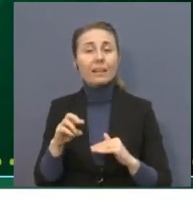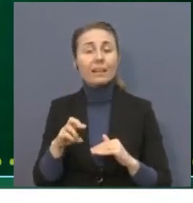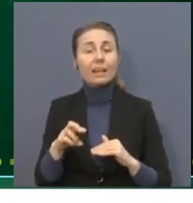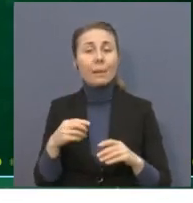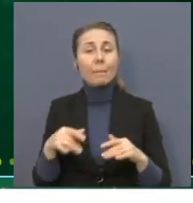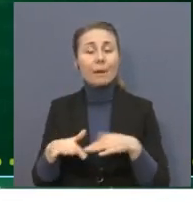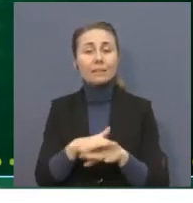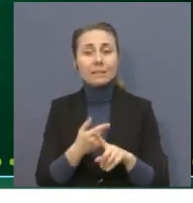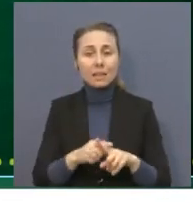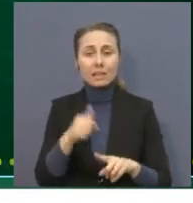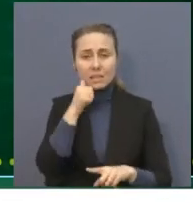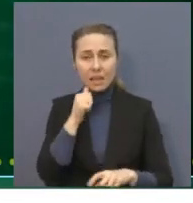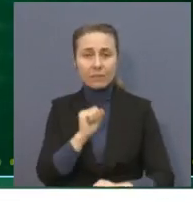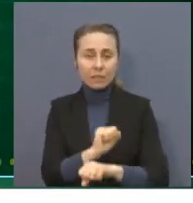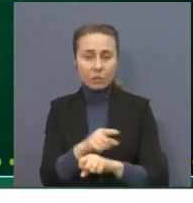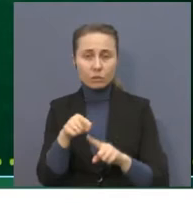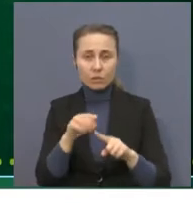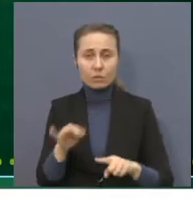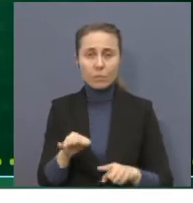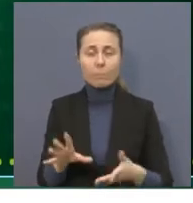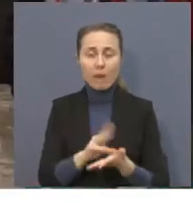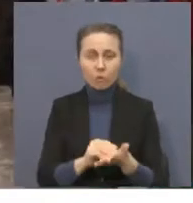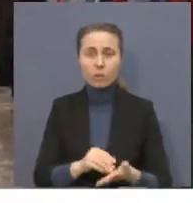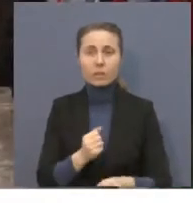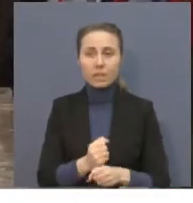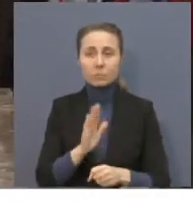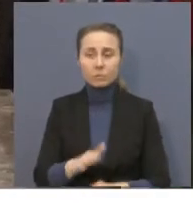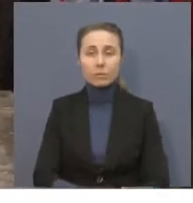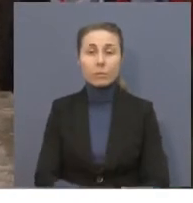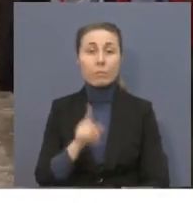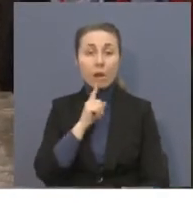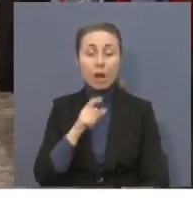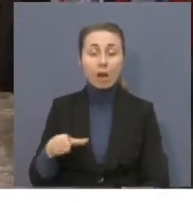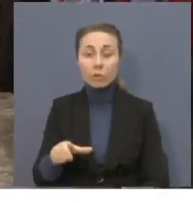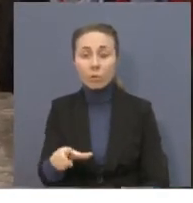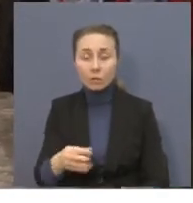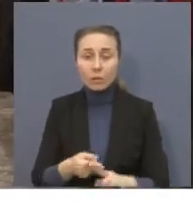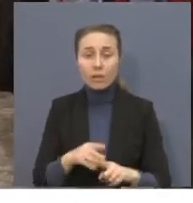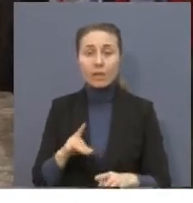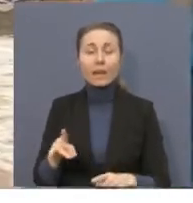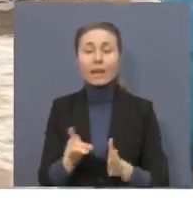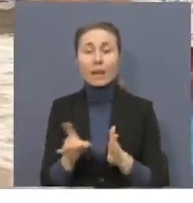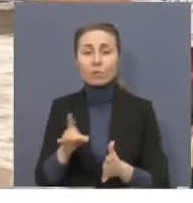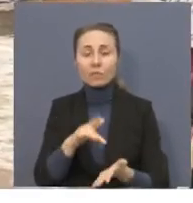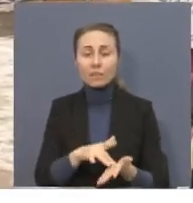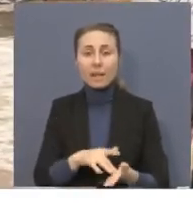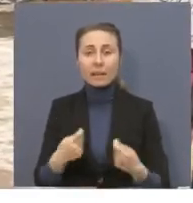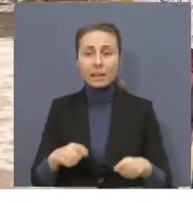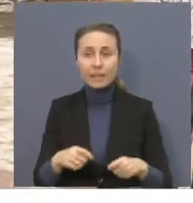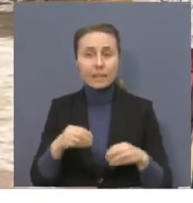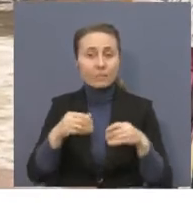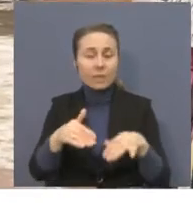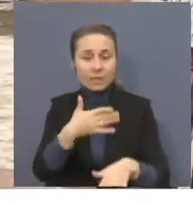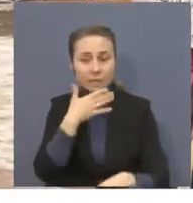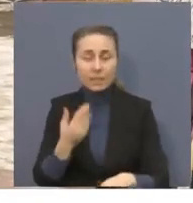Горького, Сновка, рынок завтра обработают, повторно обработают. Пока тротуары, к примеру, в районе центрального рынка не отсыпаны